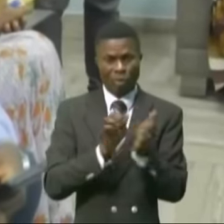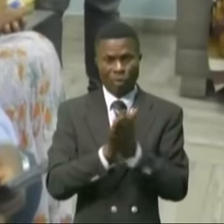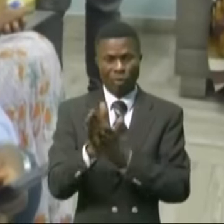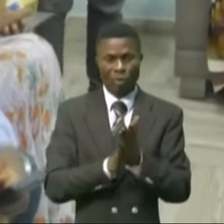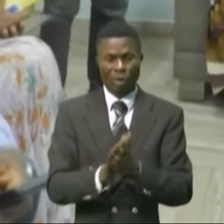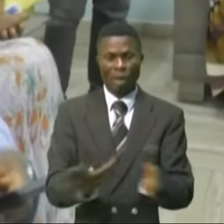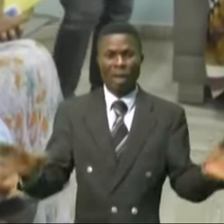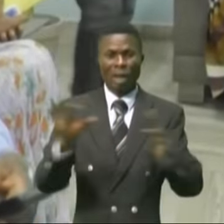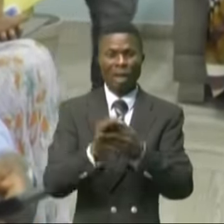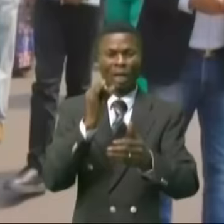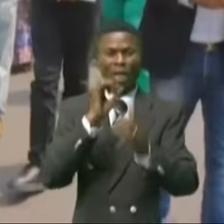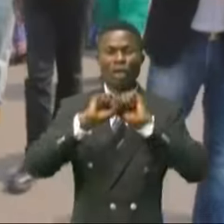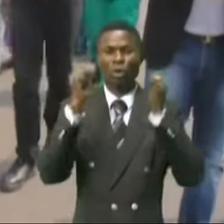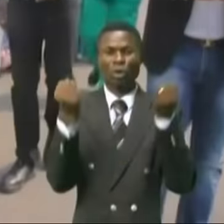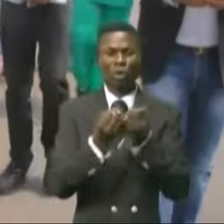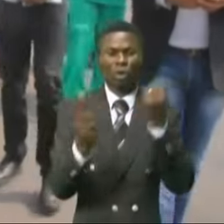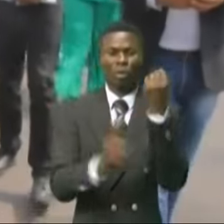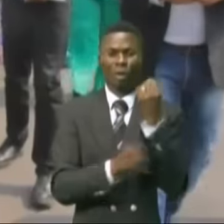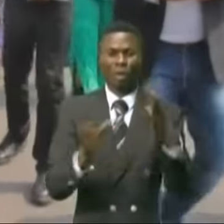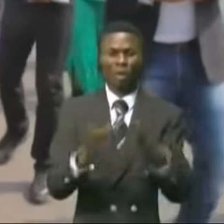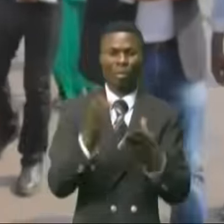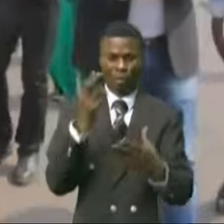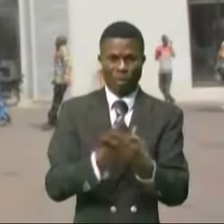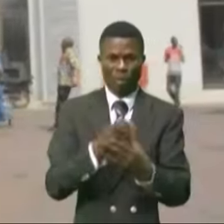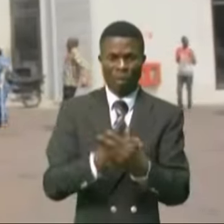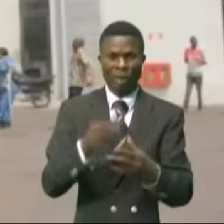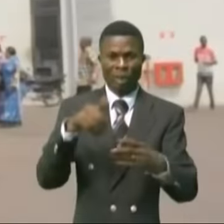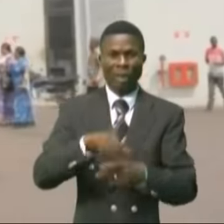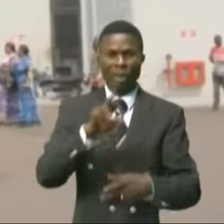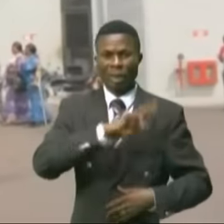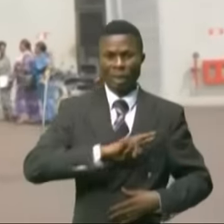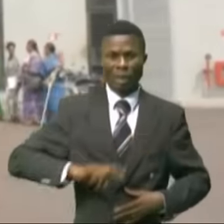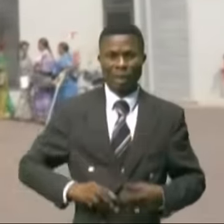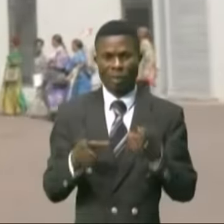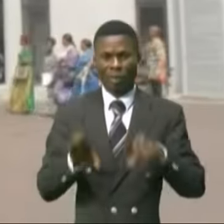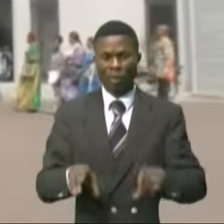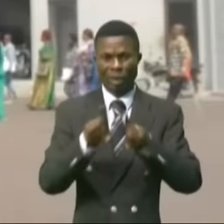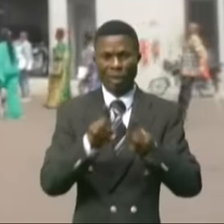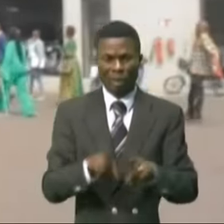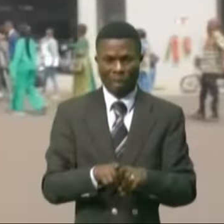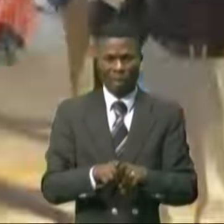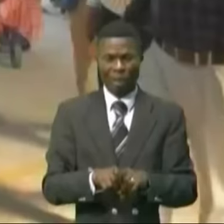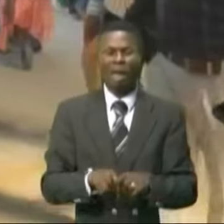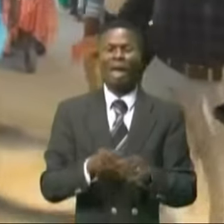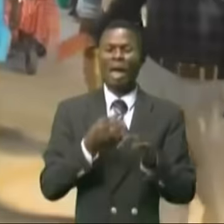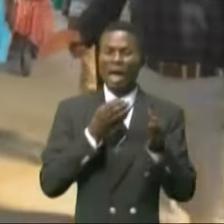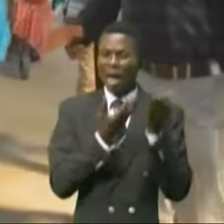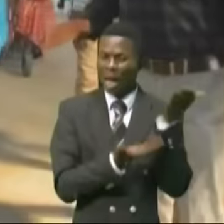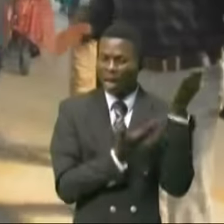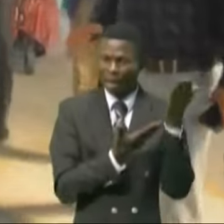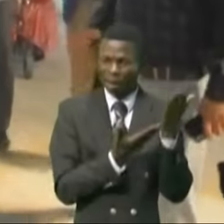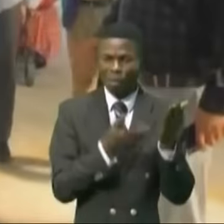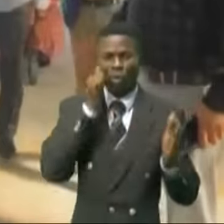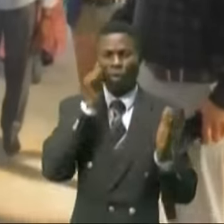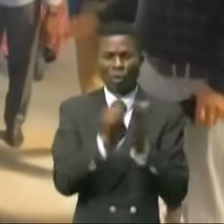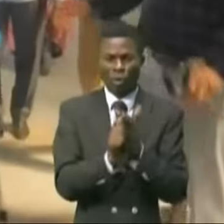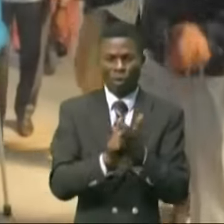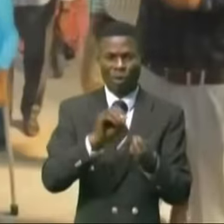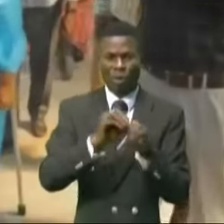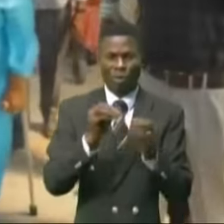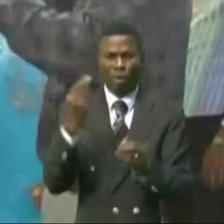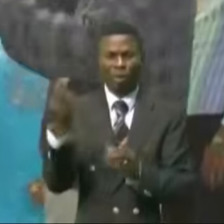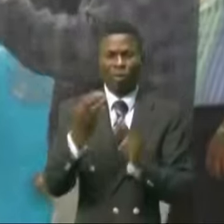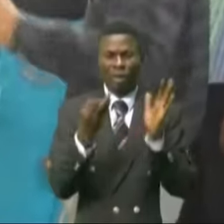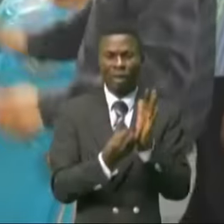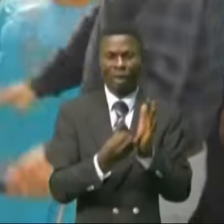l'inclusion sociale des personnes vivant avec handicap en RDC, ainsi que le contenu du décret numéro 26 du 25